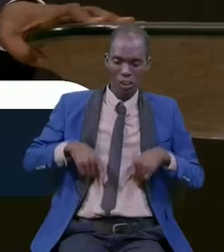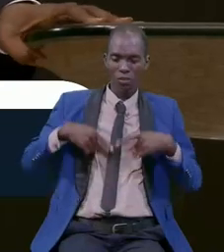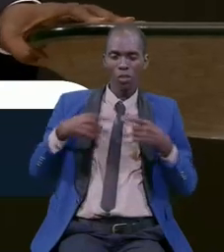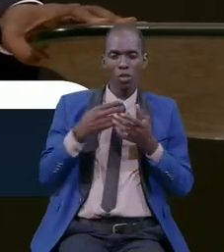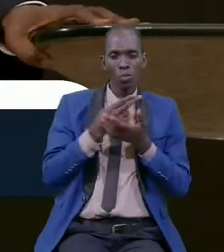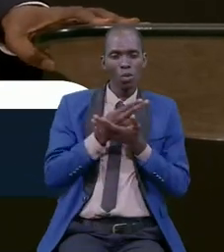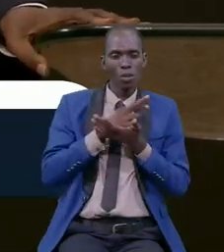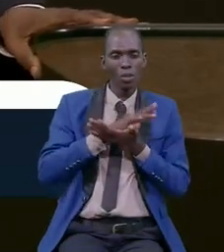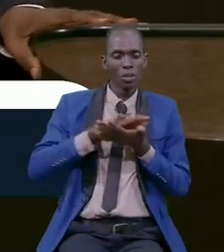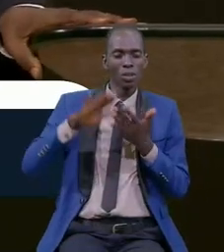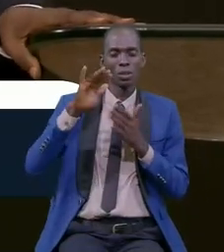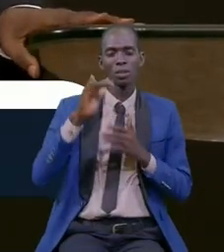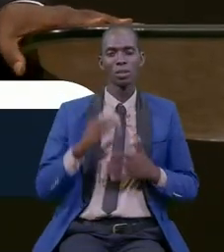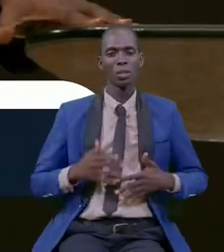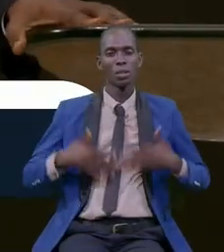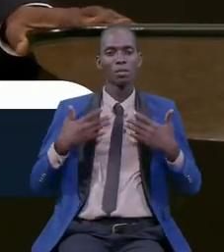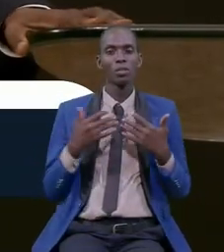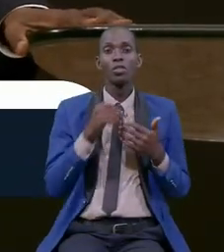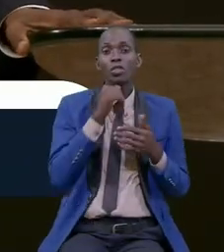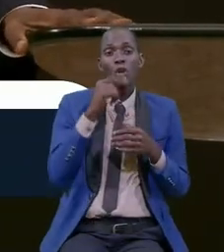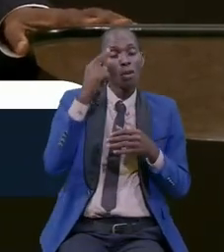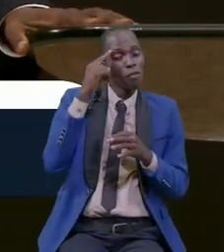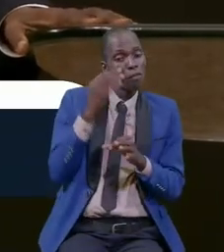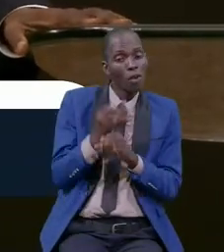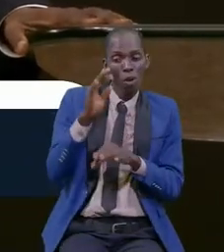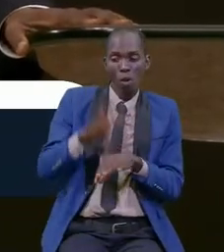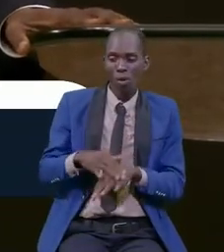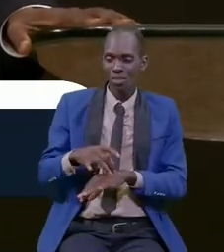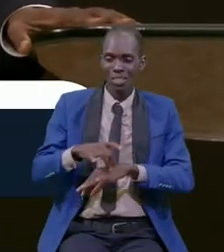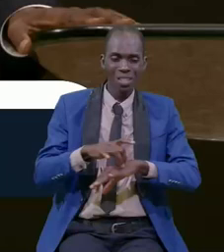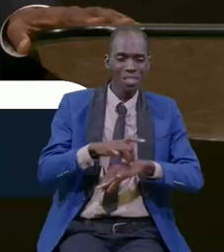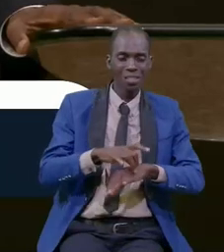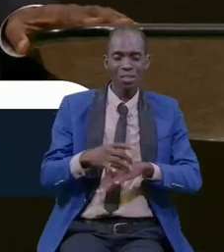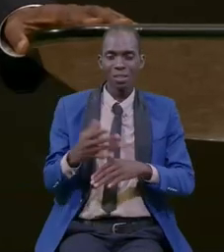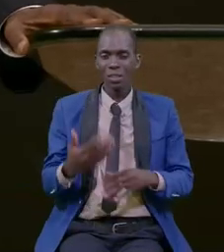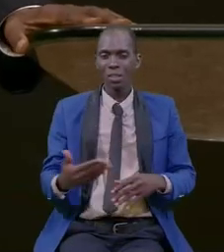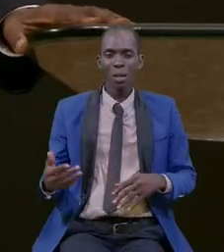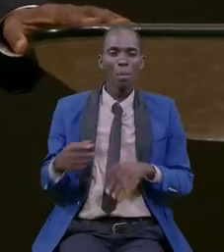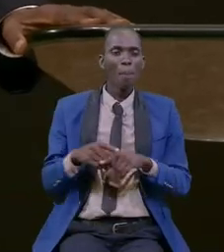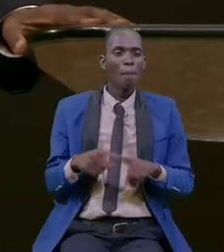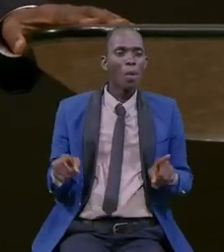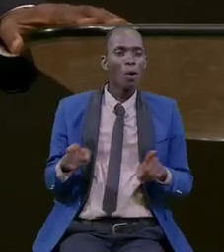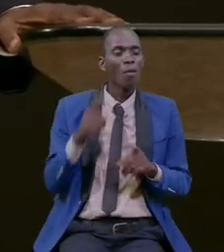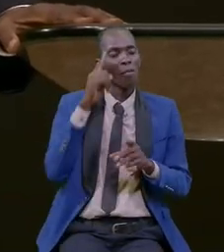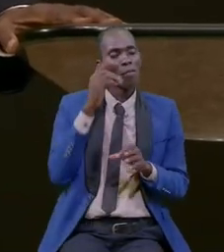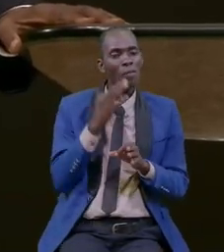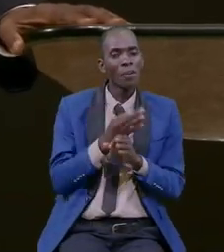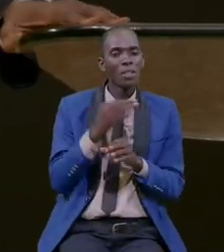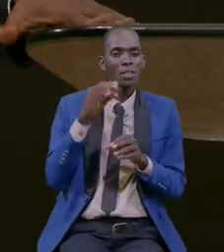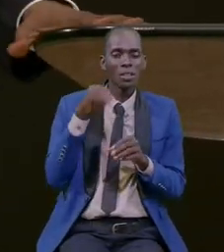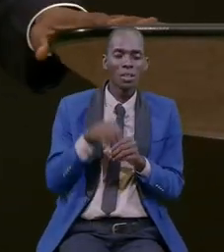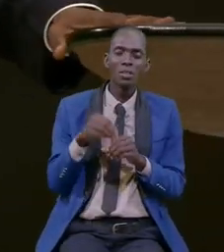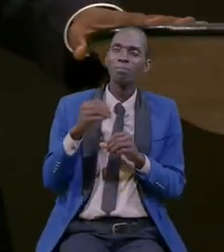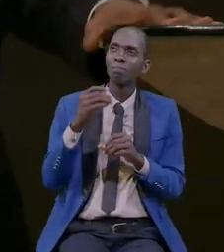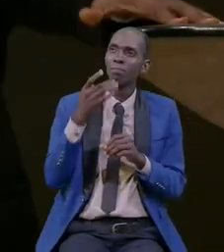pas la foi pour les choses de cette terre et pas la foi pour l'héritage des choses célestes